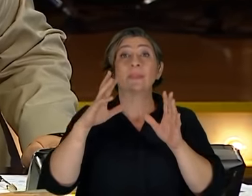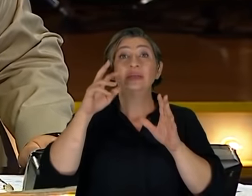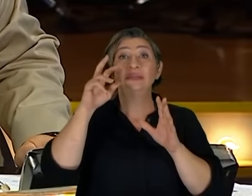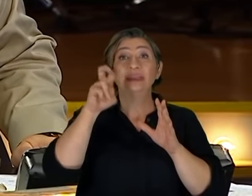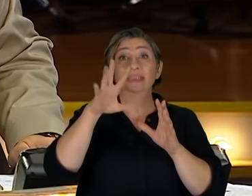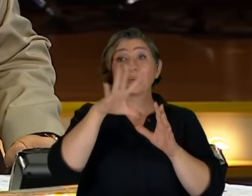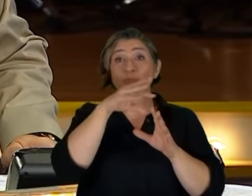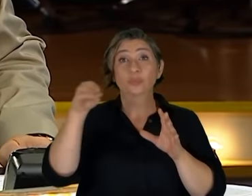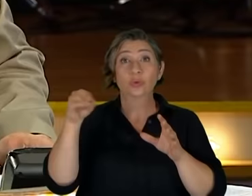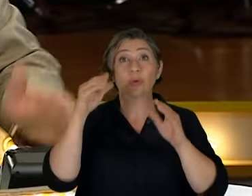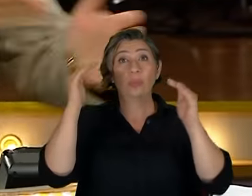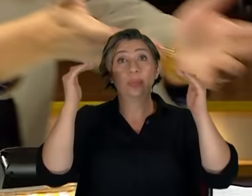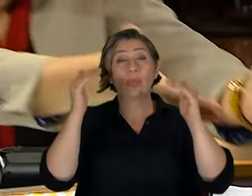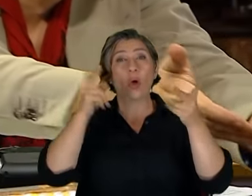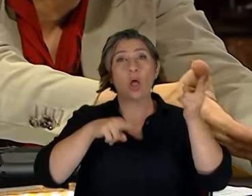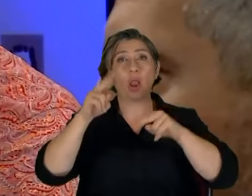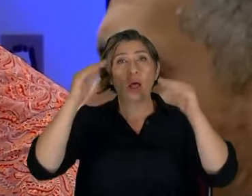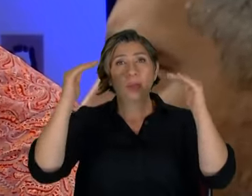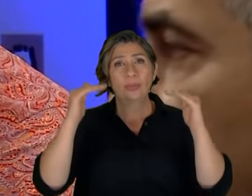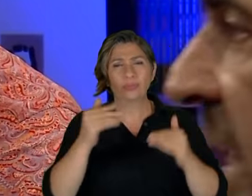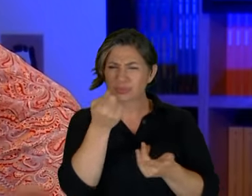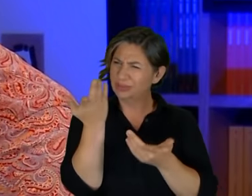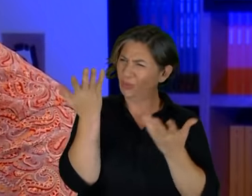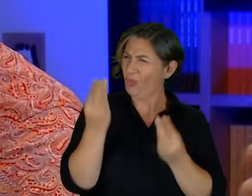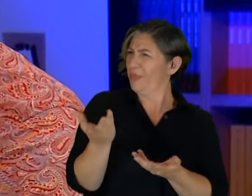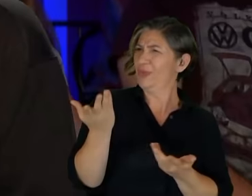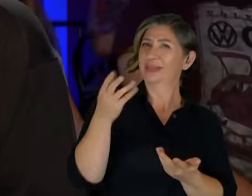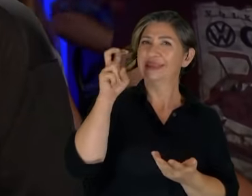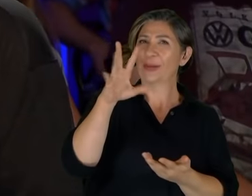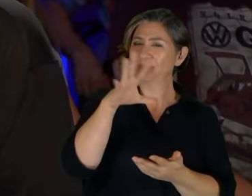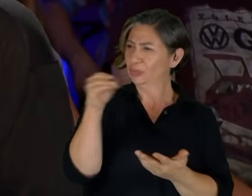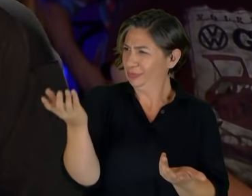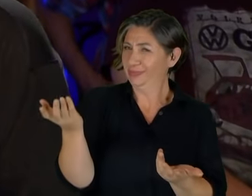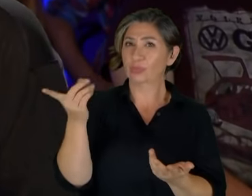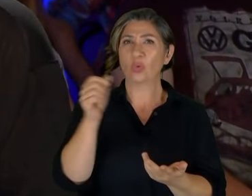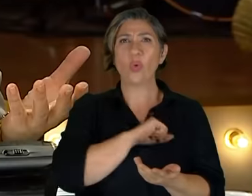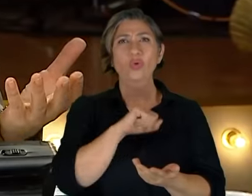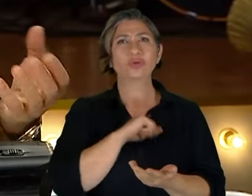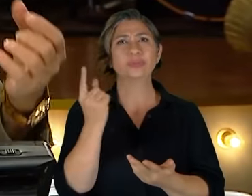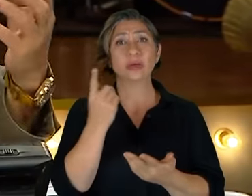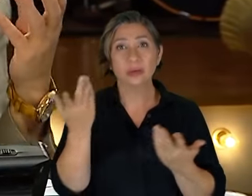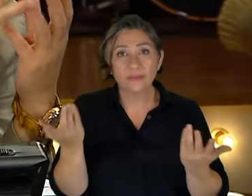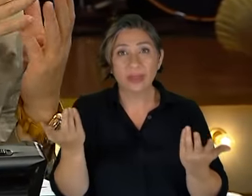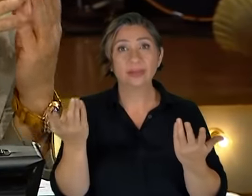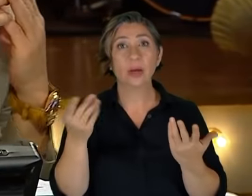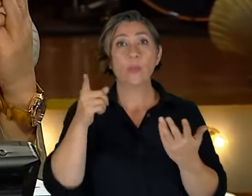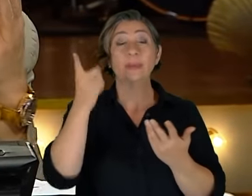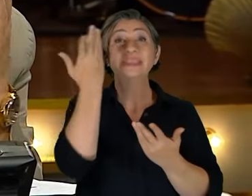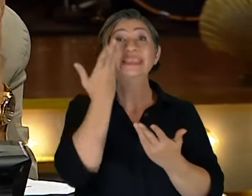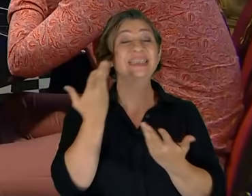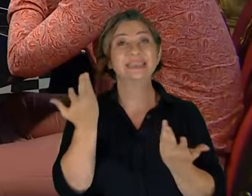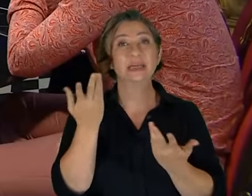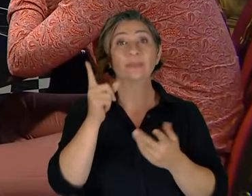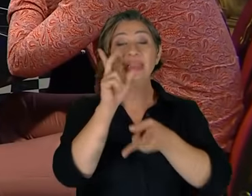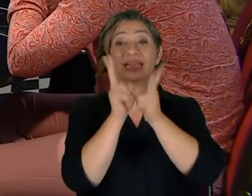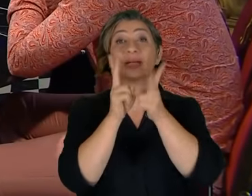bahçesi. Milyondu. Öyle azaldılar. Bu nasıl olabiliyor ya? Öyle. Yani, 85 milyon. Ya bu korkunç bir şey. Tabii ki. Ya böyle bir seyirci nasıl sadece olabilir? Sadece